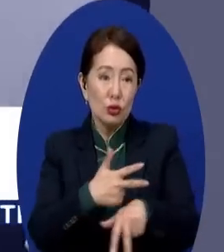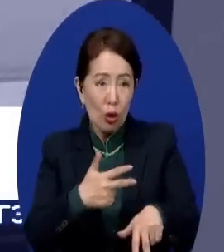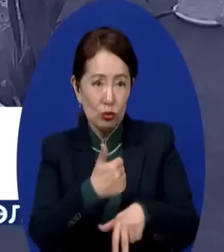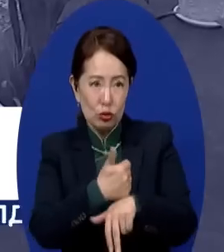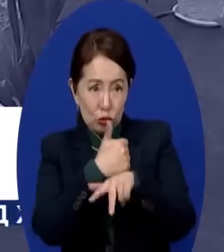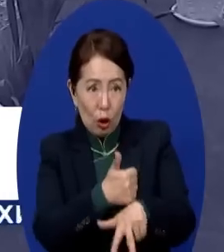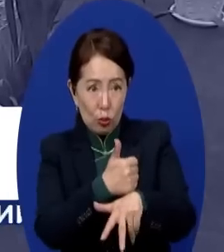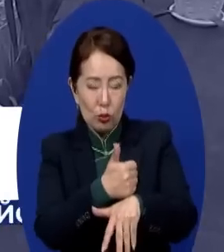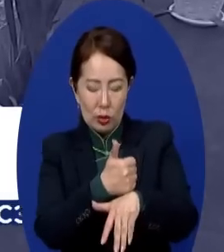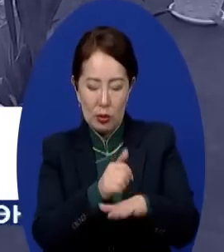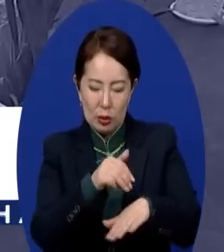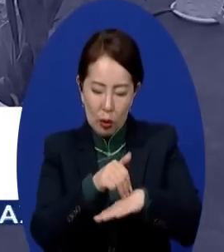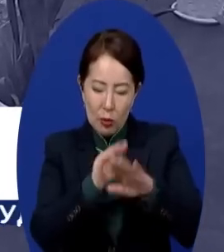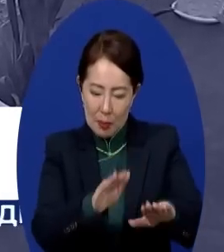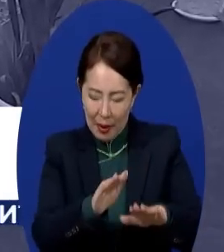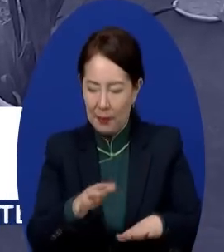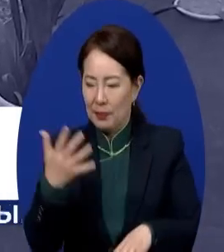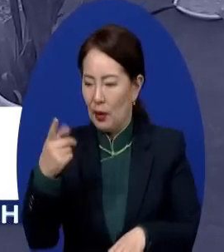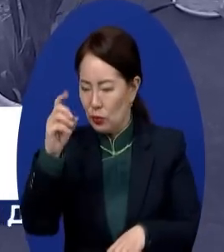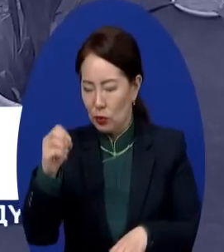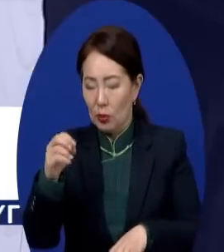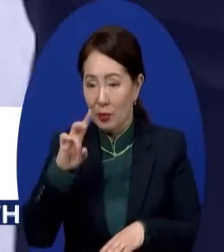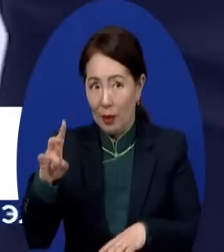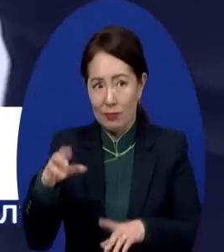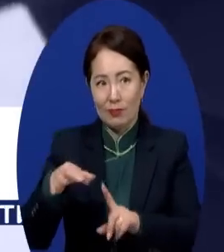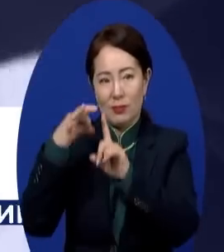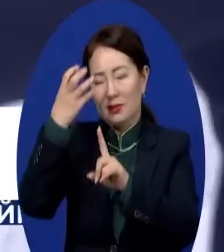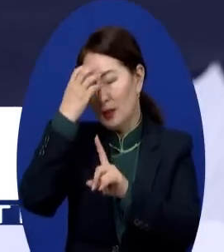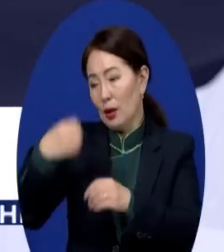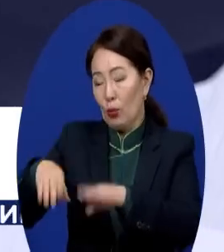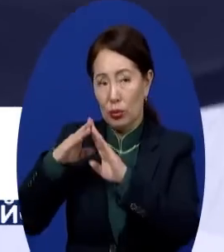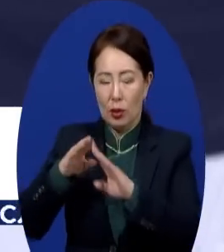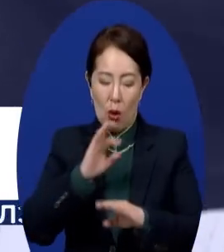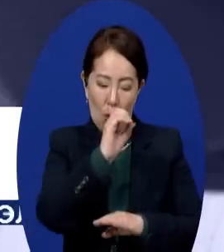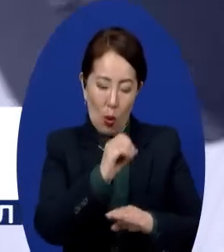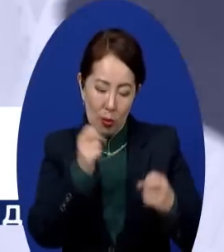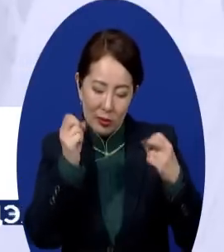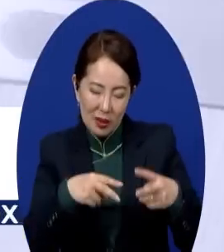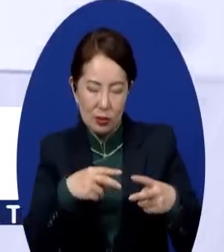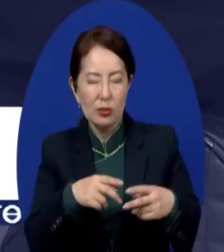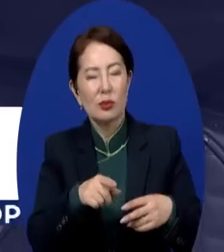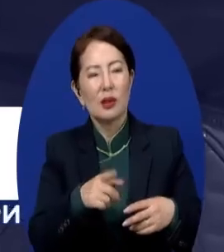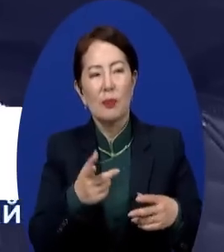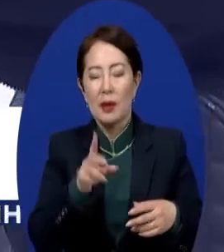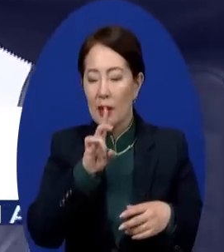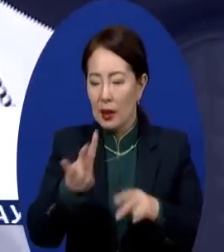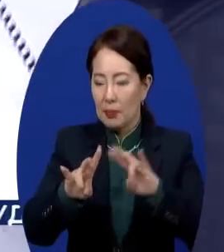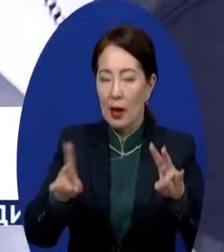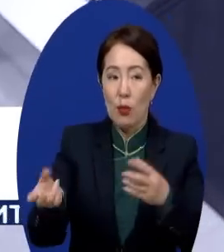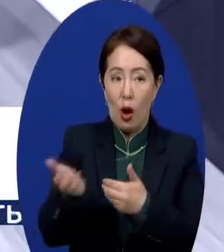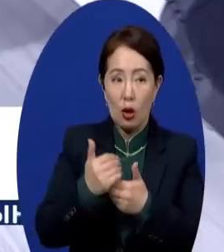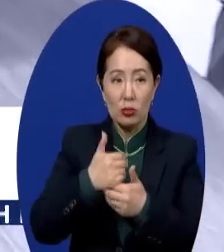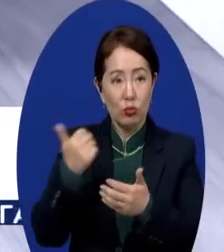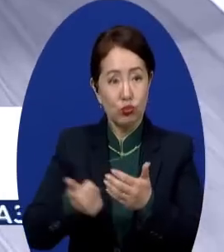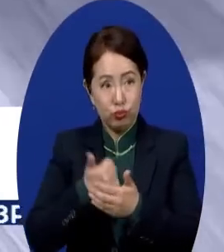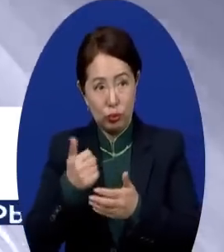сонгогчдын 51% санал авсан нам засгийн газраа бүрдүүлдэг. Хувь тэнцвүүлсэн тогтолцооны эерэг тал нь намуудын тал бүрийн оролцоог хангах